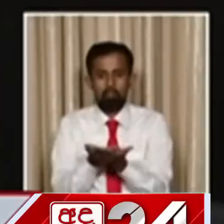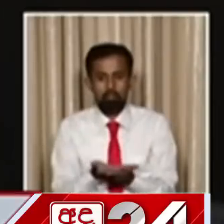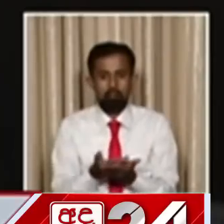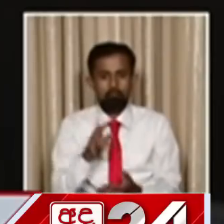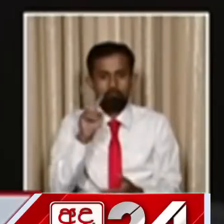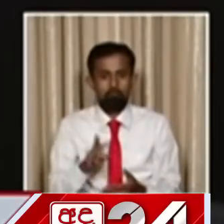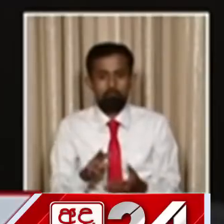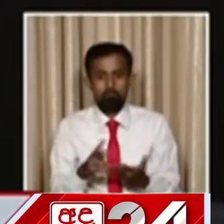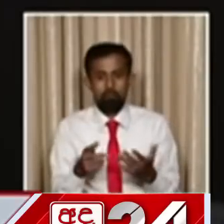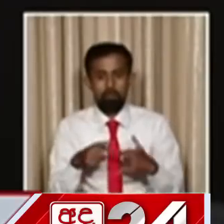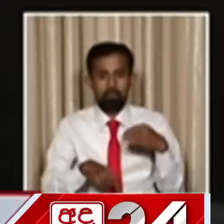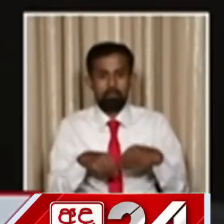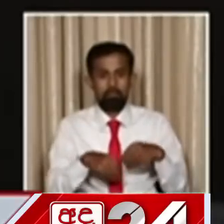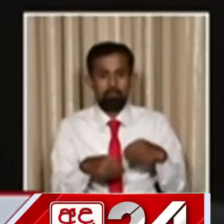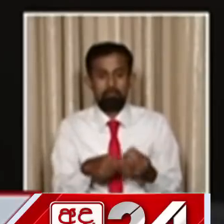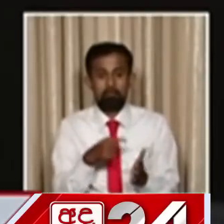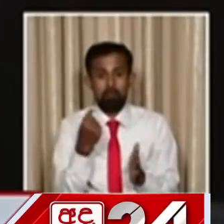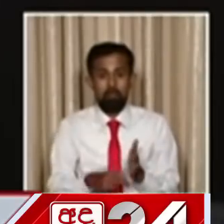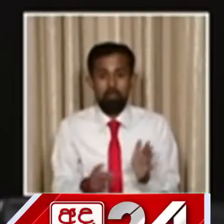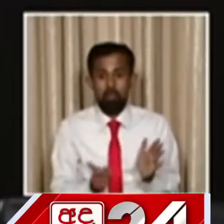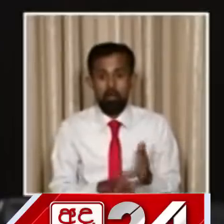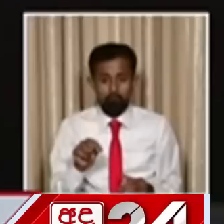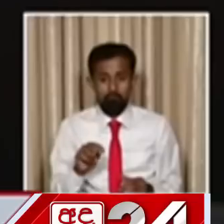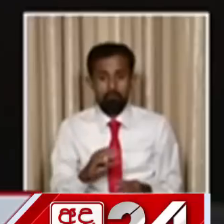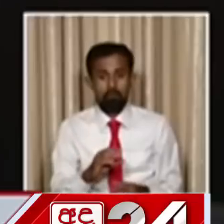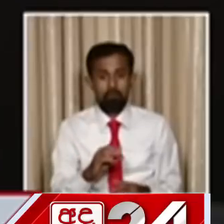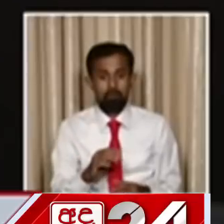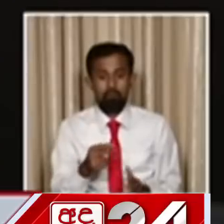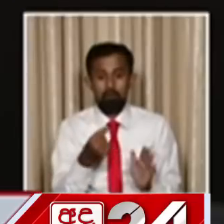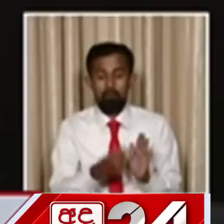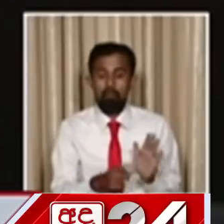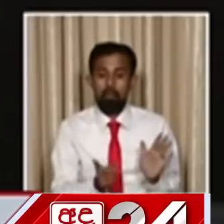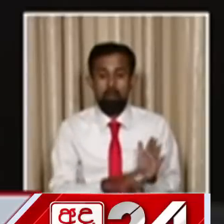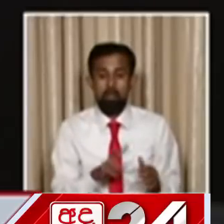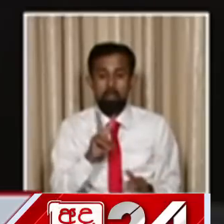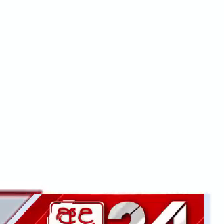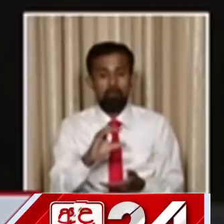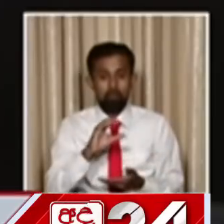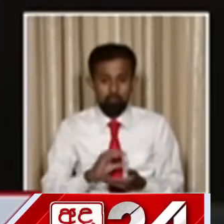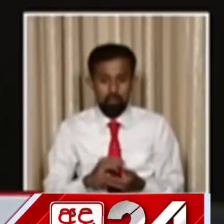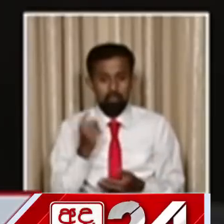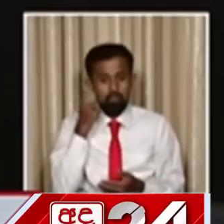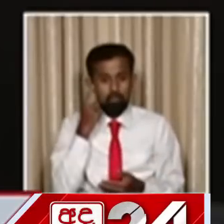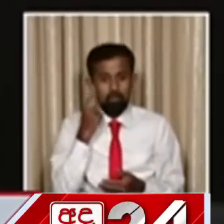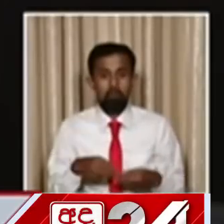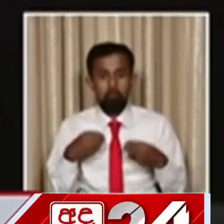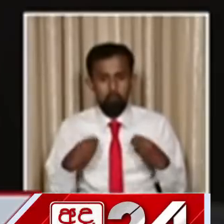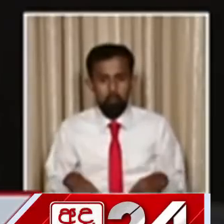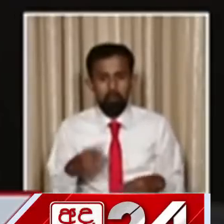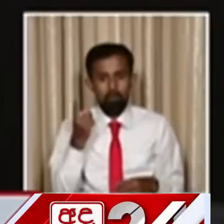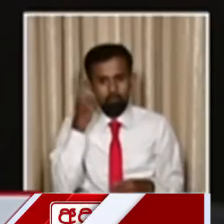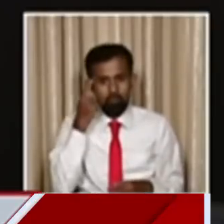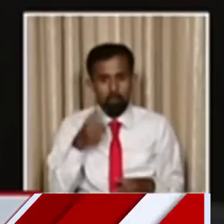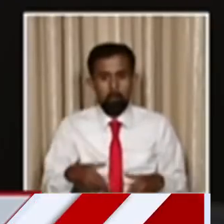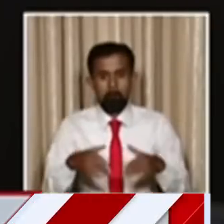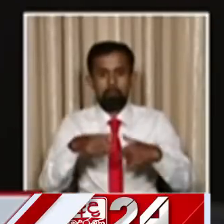විශ්වාස භංගයට ඡන්ද එකතු කරනවා අත්සන් ලක්ෂ 20ක් එකතු කරනවා කියලා. දැන් මේ අත්සන් ලක්ෂ 20 එකතු කරනකොට දන්නවා මේක පරදිනවා කියලා. මොකද පාරේ